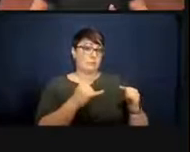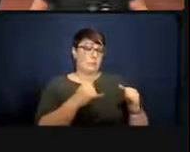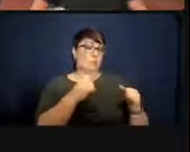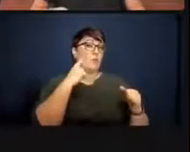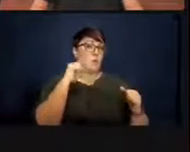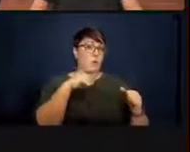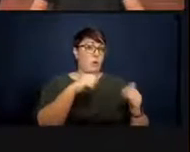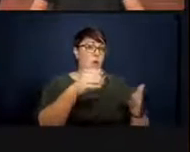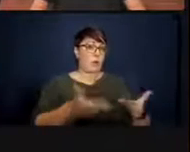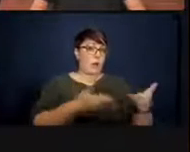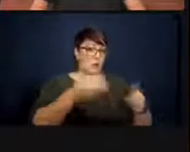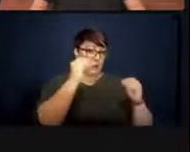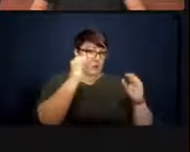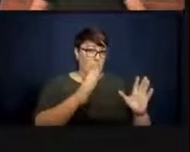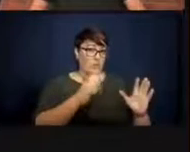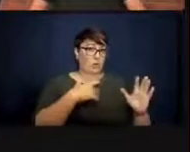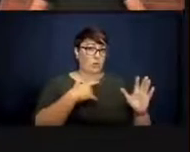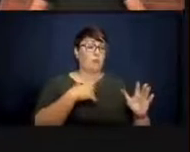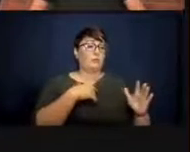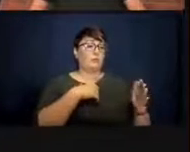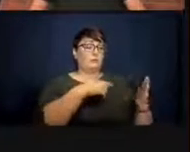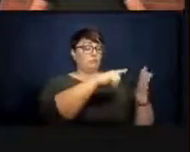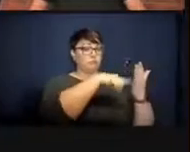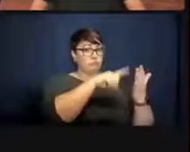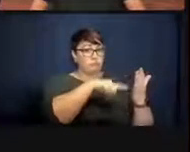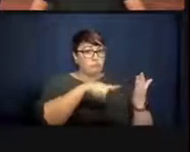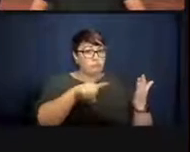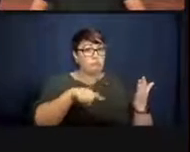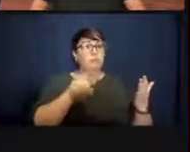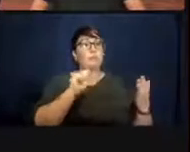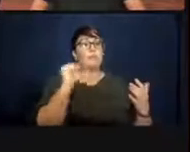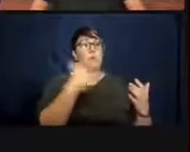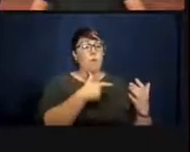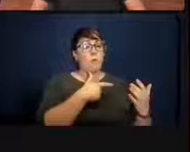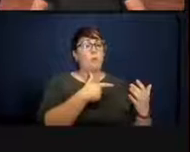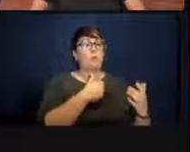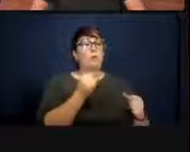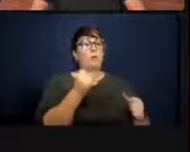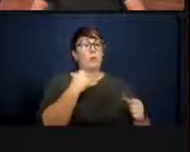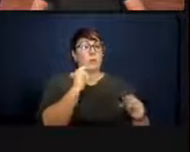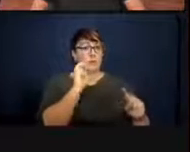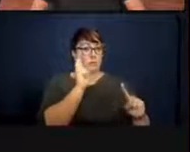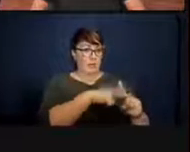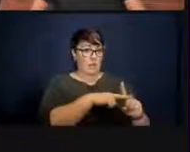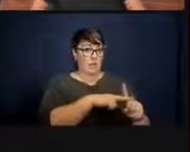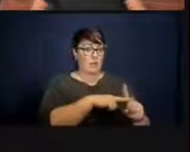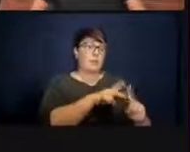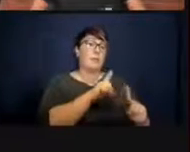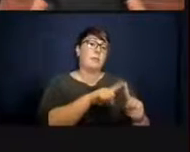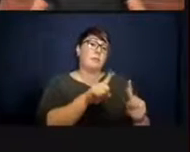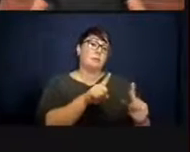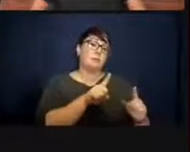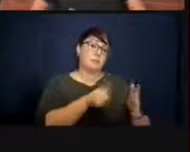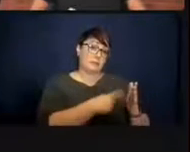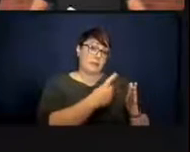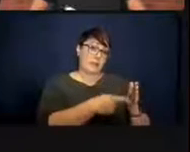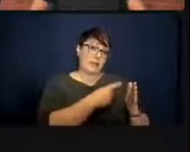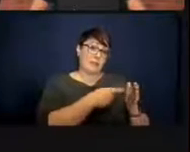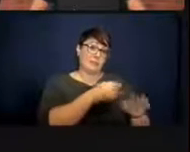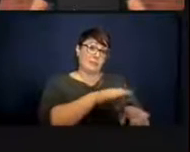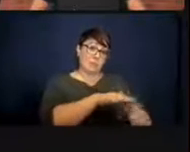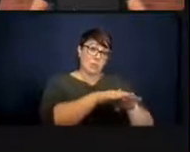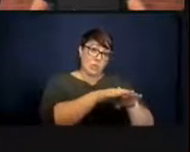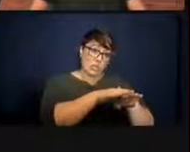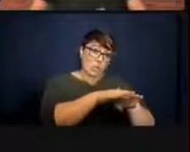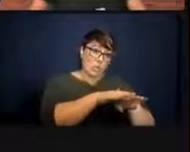نفس التوجيهات كما لو أننا نختار معلمين. نضع الإعلان، في بعض الأحيان